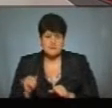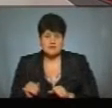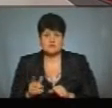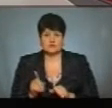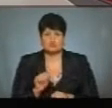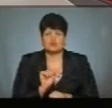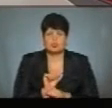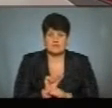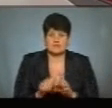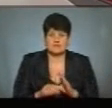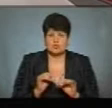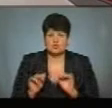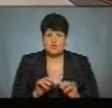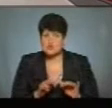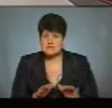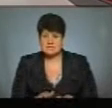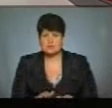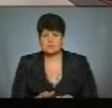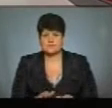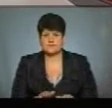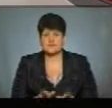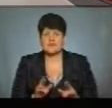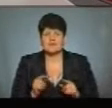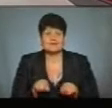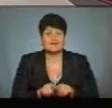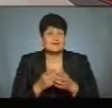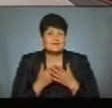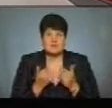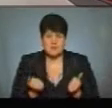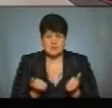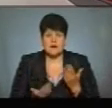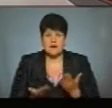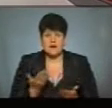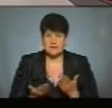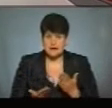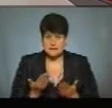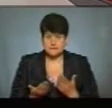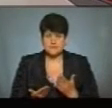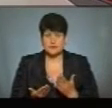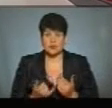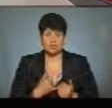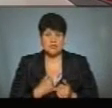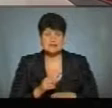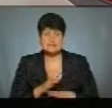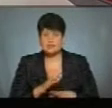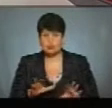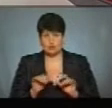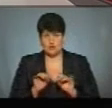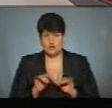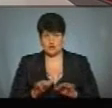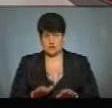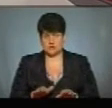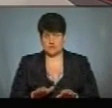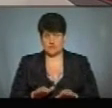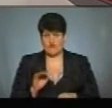приводу того, щоб там призупинення виборчого процесу, як таких немає. Але, знову ж таки, у нас і не було